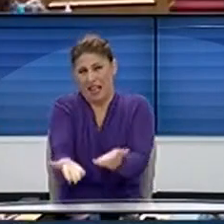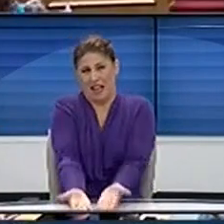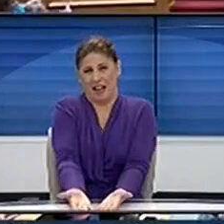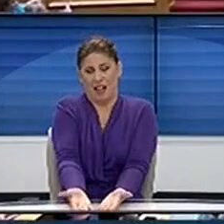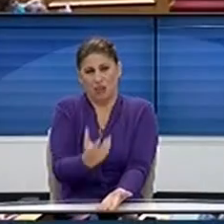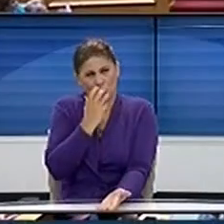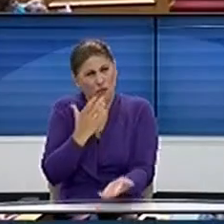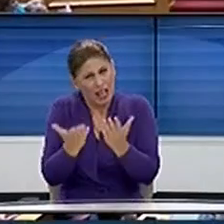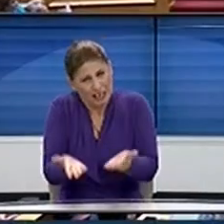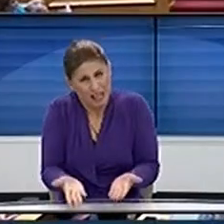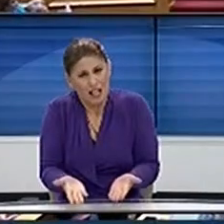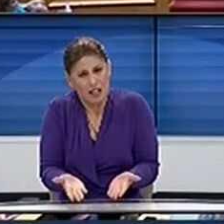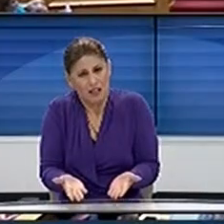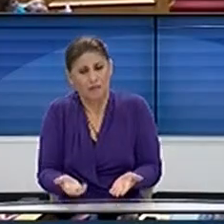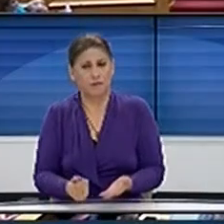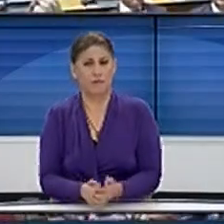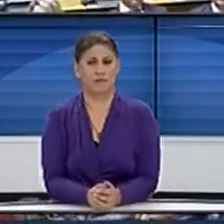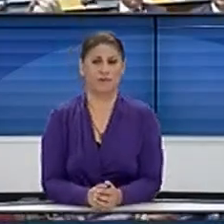σοβαροί!